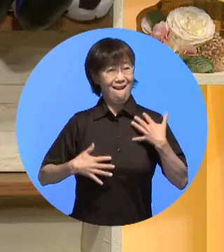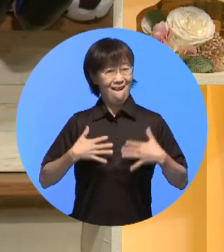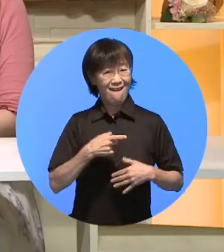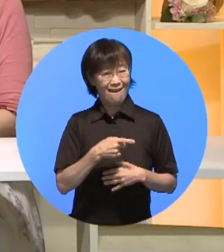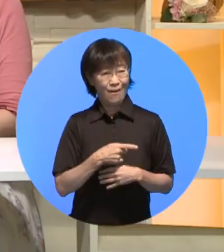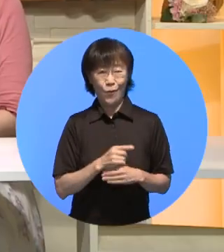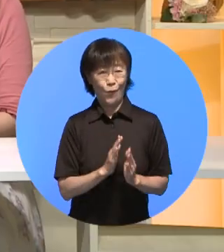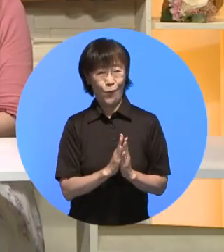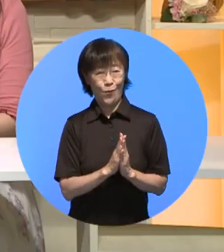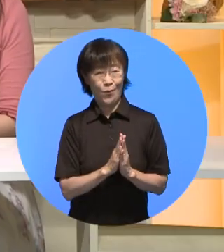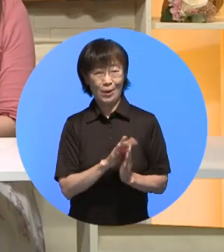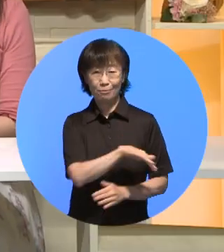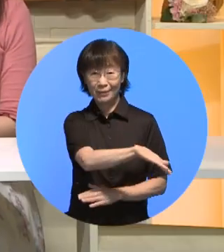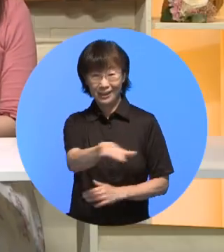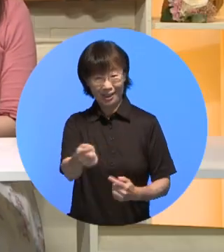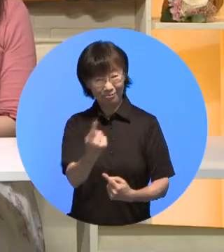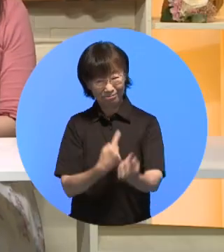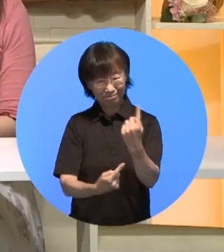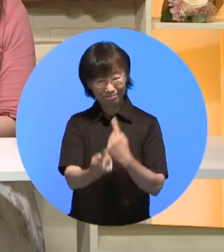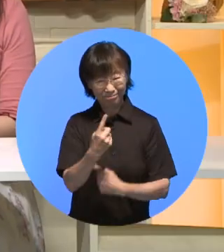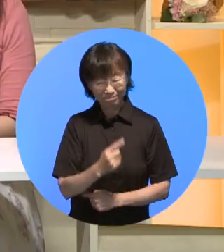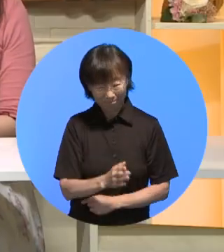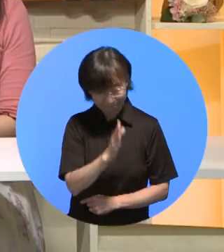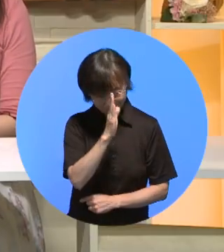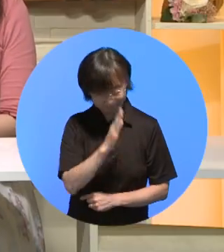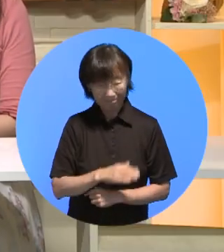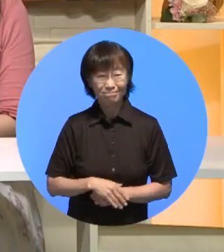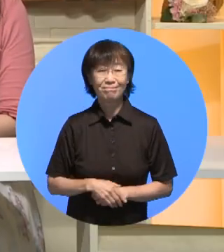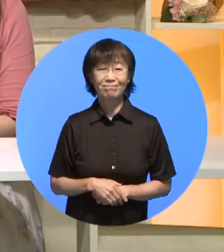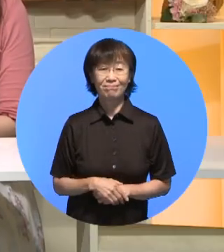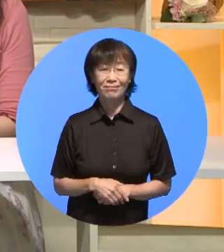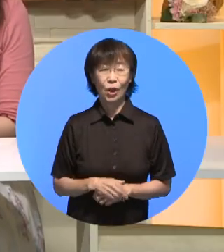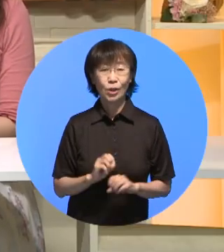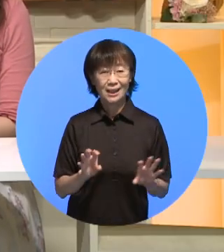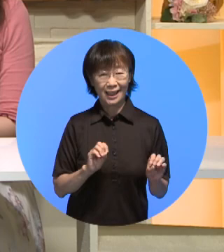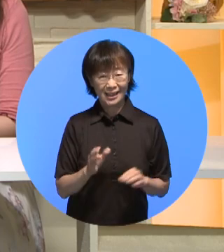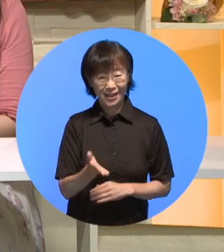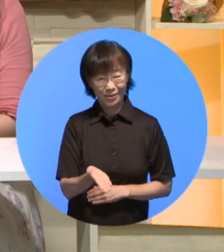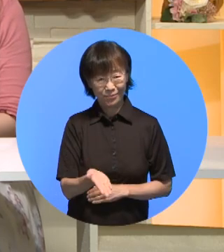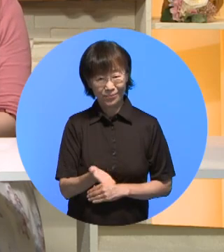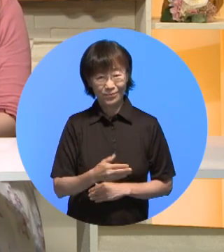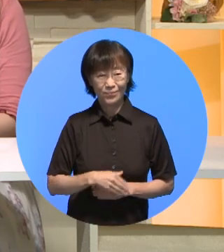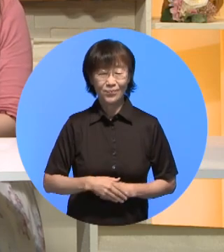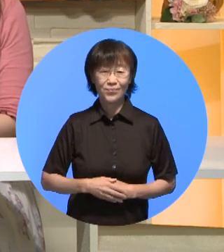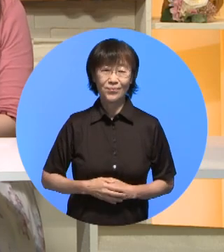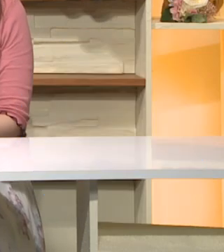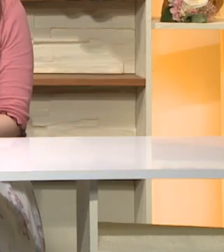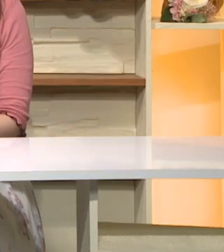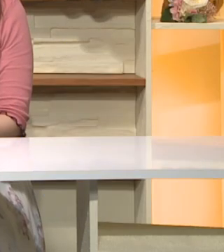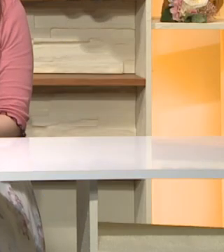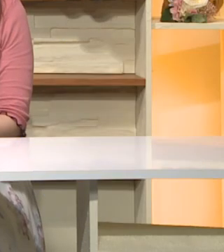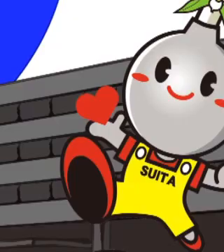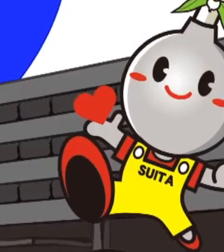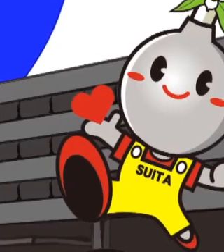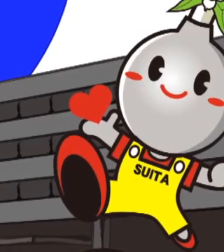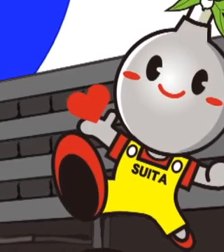ね皆さん是非お越しください以上特集でした続いては水田からのお知らせ